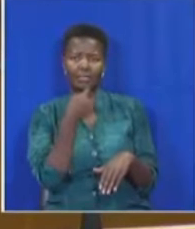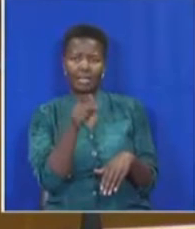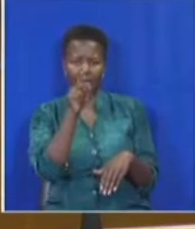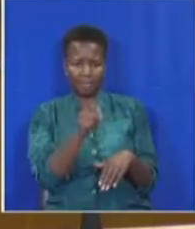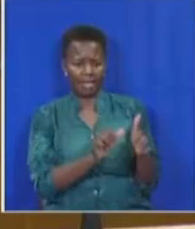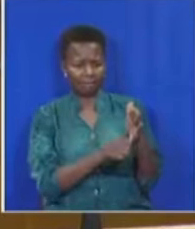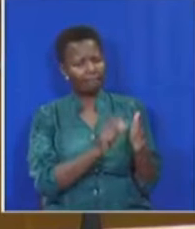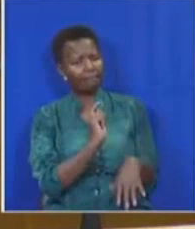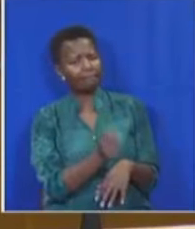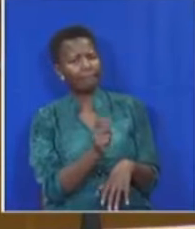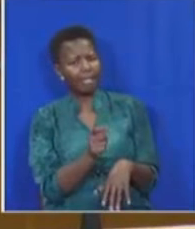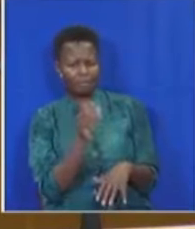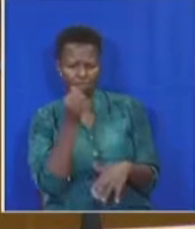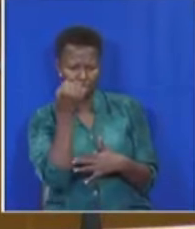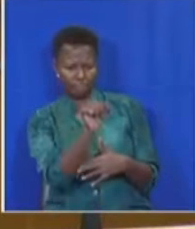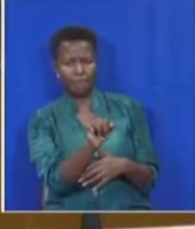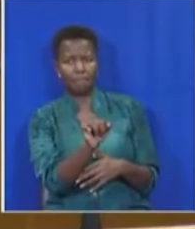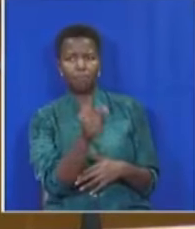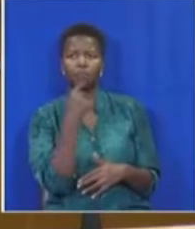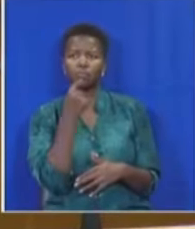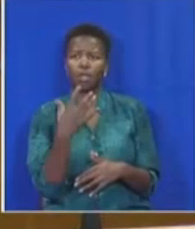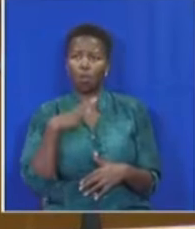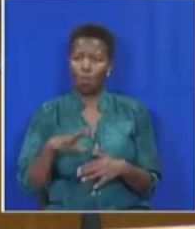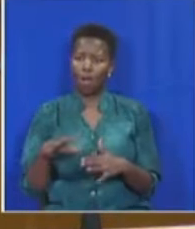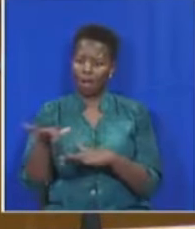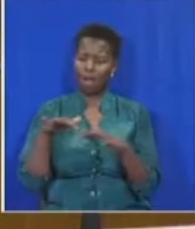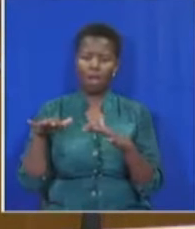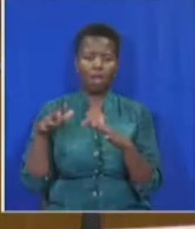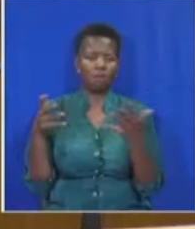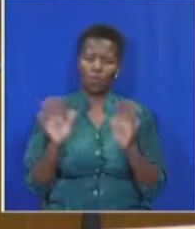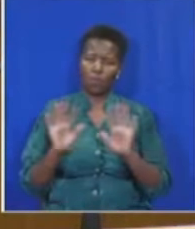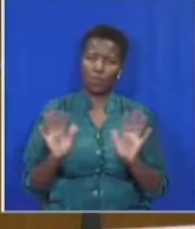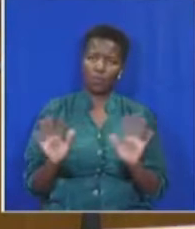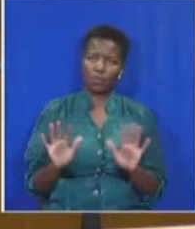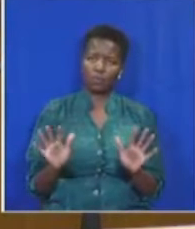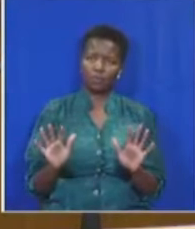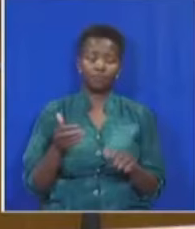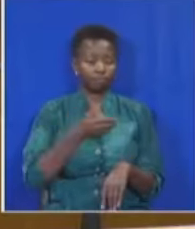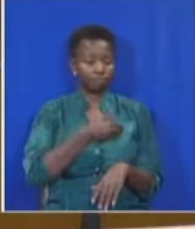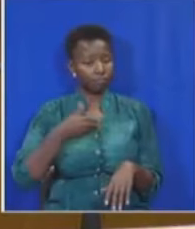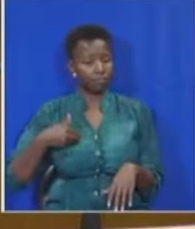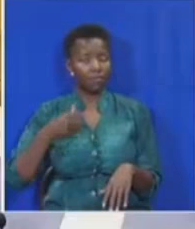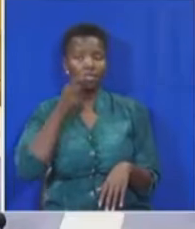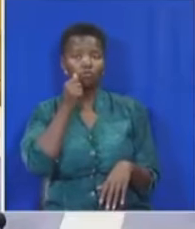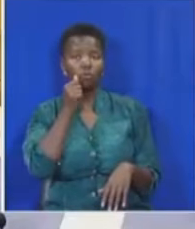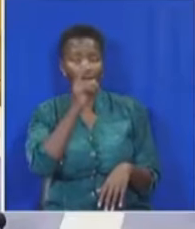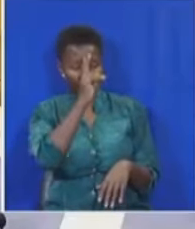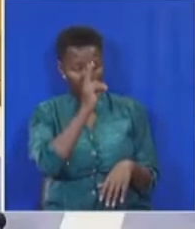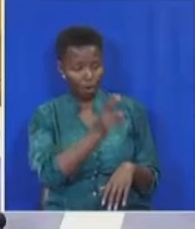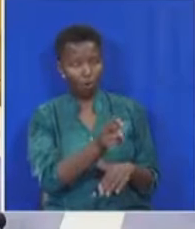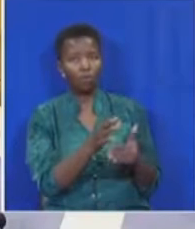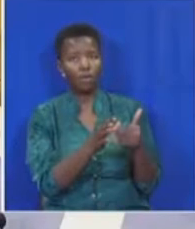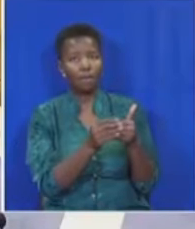i-welfare state manene nani manenekazi malungu ahloniphekileyo ndiyazithoba phambi kwenu